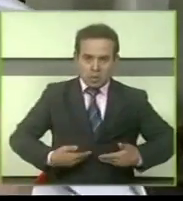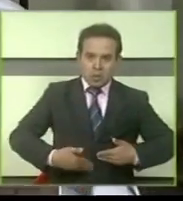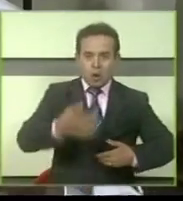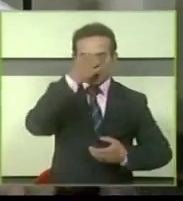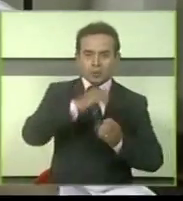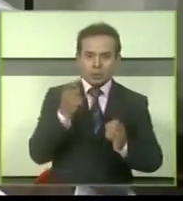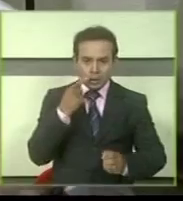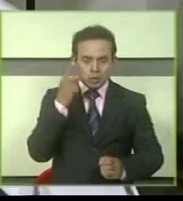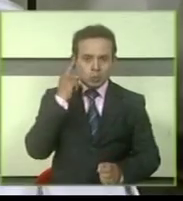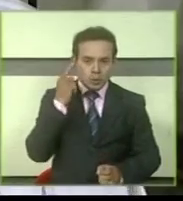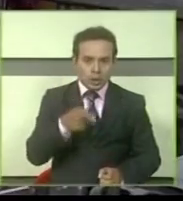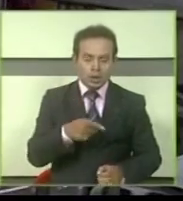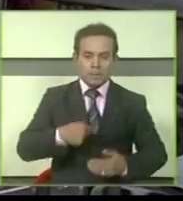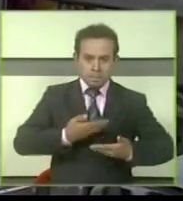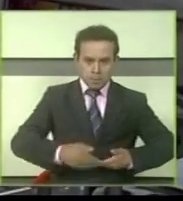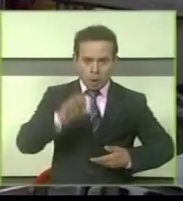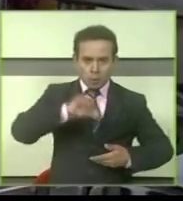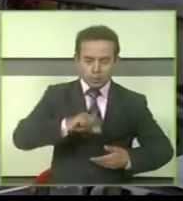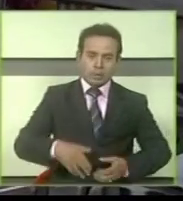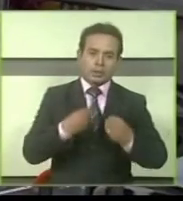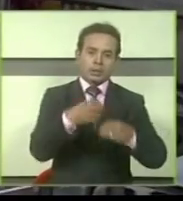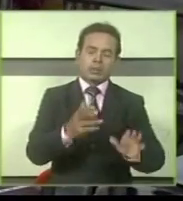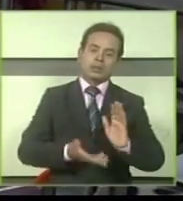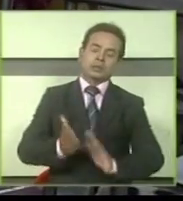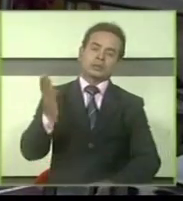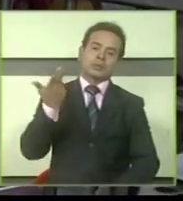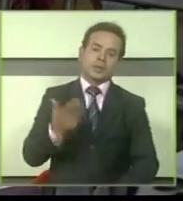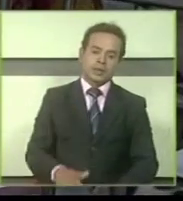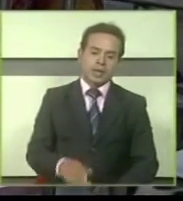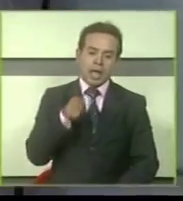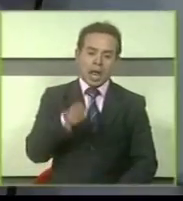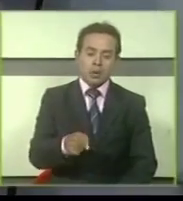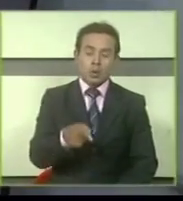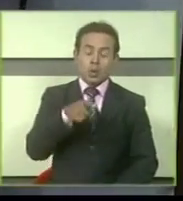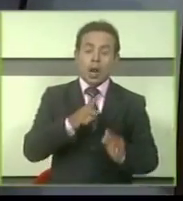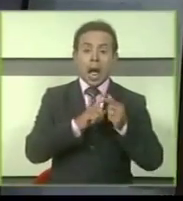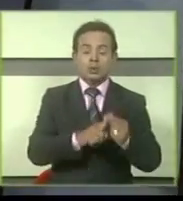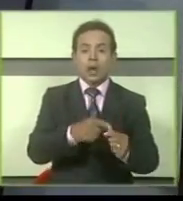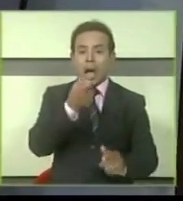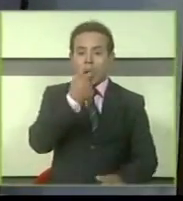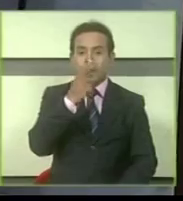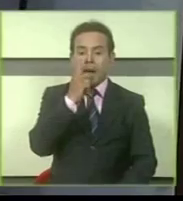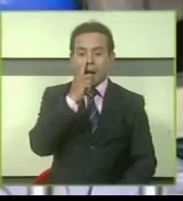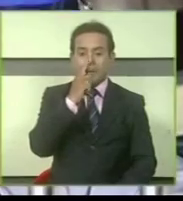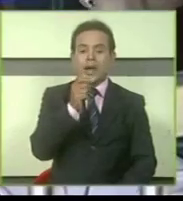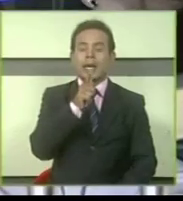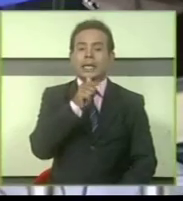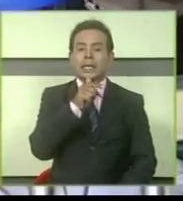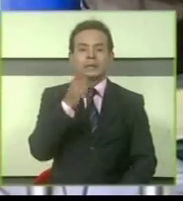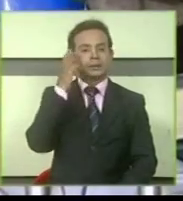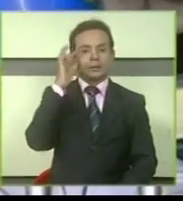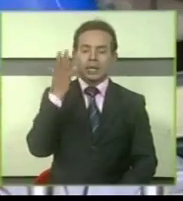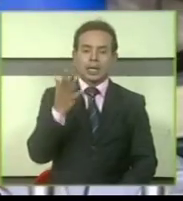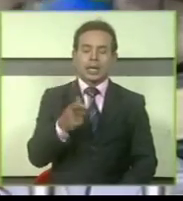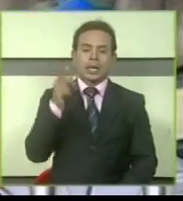আমরা কাজের স্পৃহাটা আমরা হারাই ফেলি। ইচ্ছাকৃত না কাকতালীয় তা অবশ্য জানা যায়নি, তবে দেয়ালে টানানো এই ছবিটির দিকেই